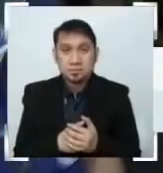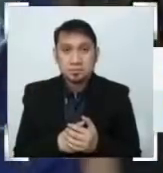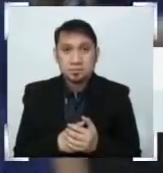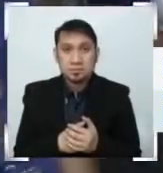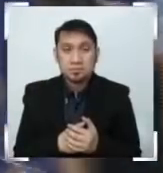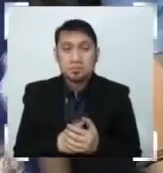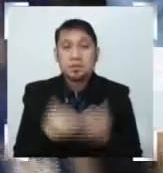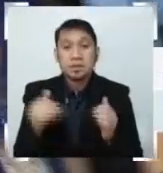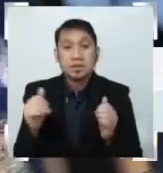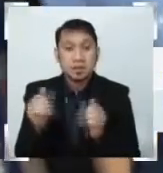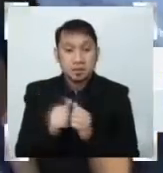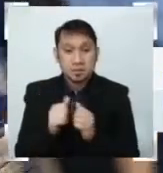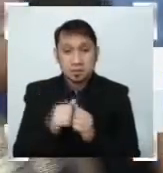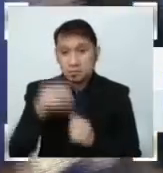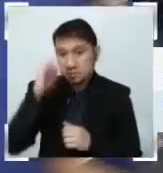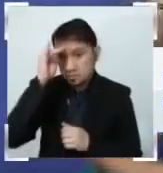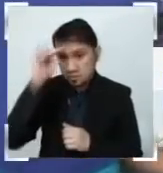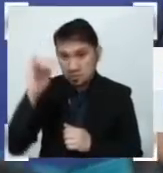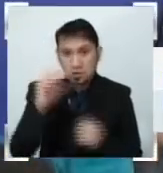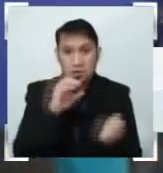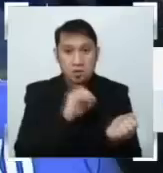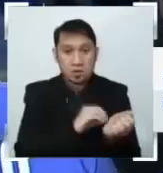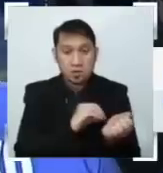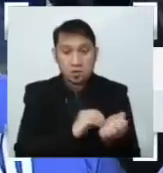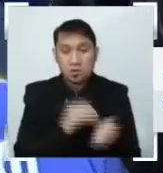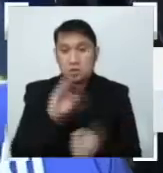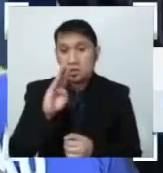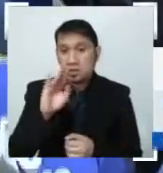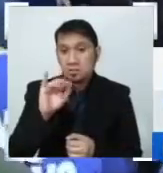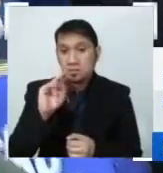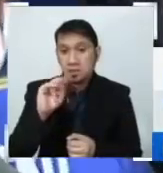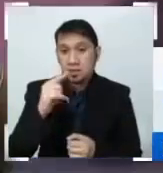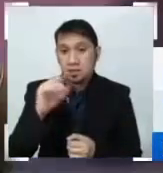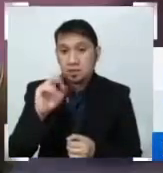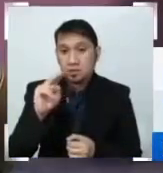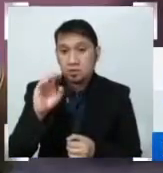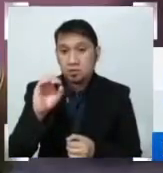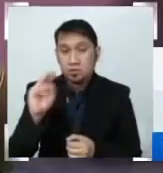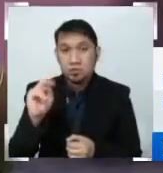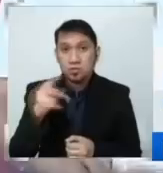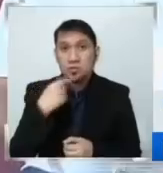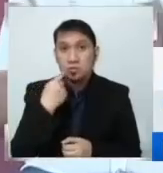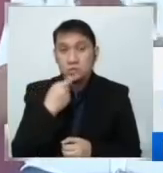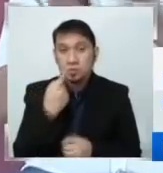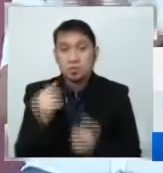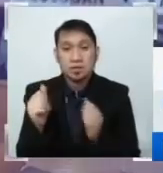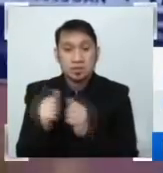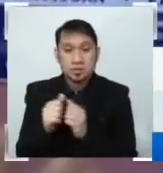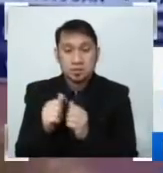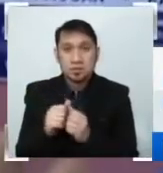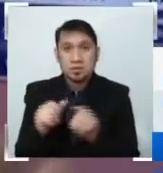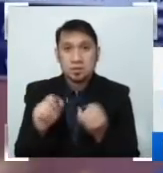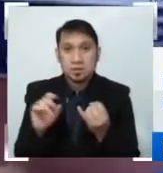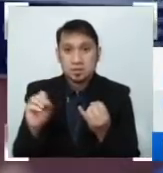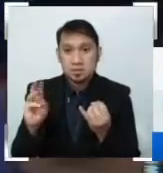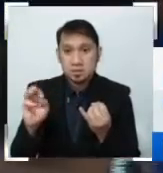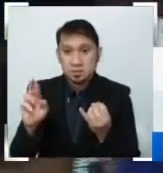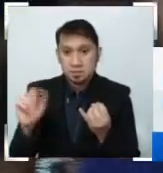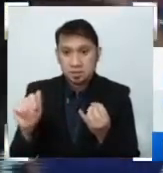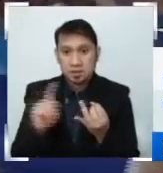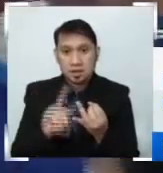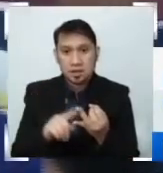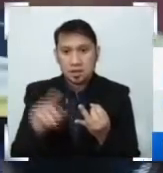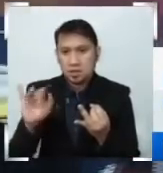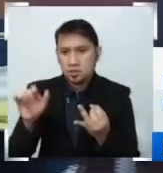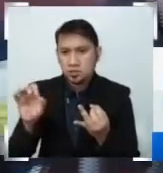naman ni Moreno at Ong sa binangonan Rizal ang kanilang mga senatorial aspirants na sina Samira Guto, Carl Balita at Jopet